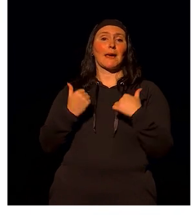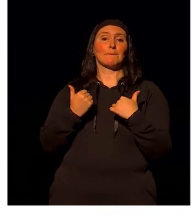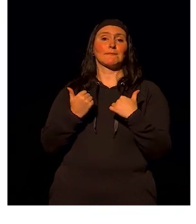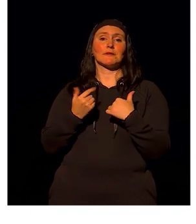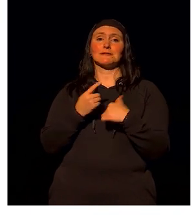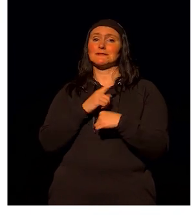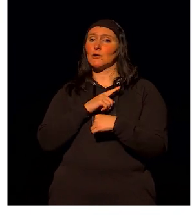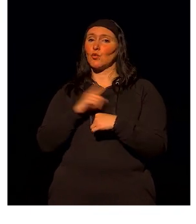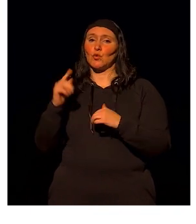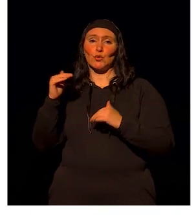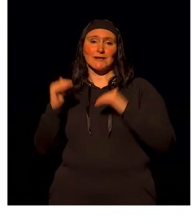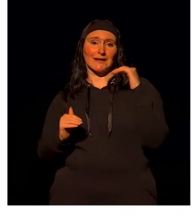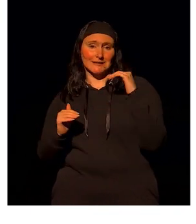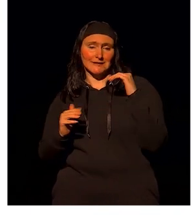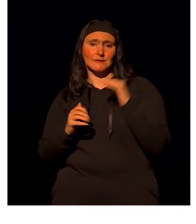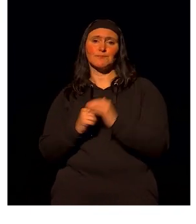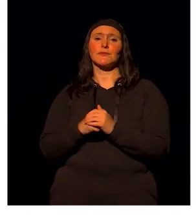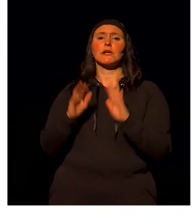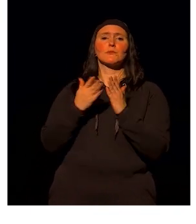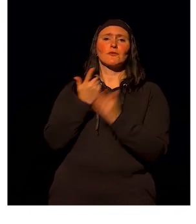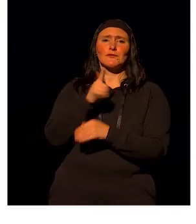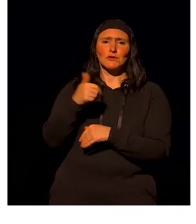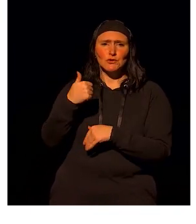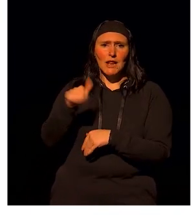Buch von 2011, Vorbilder.